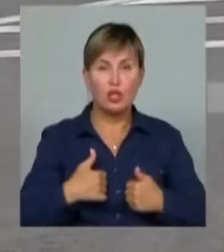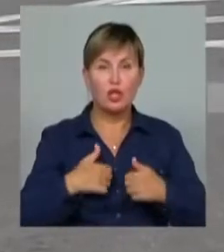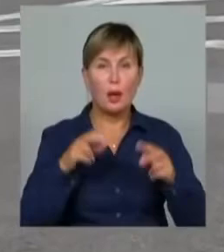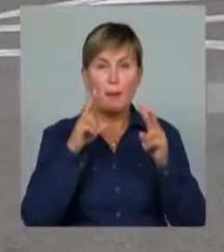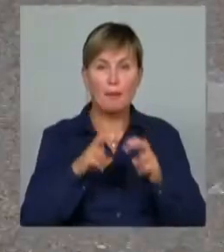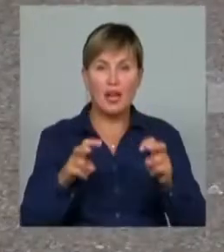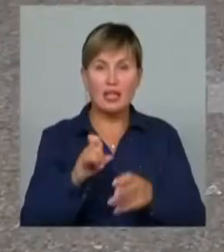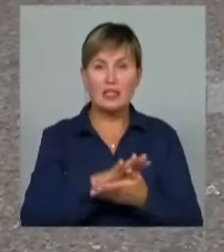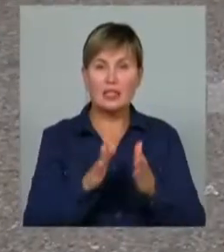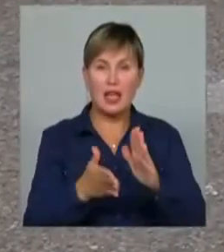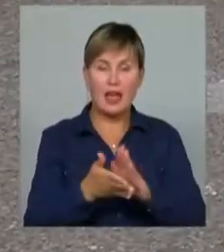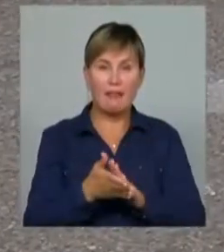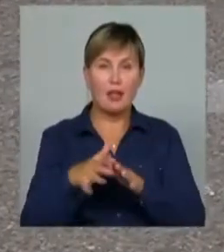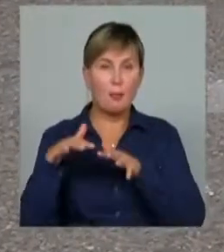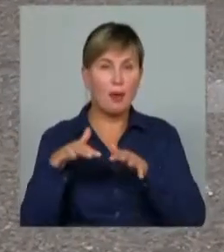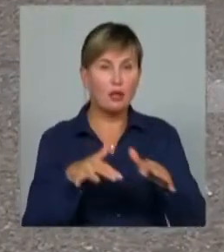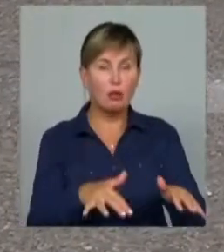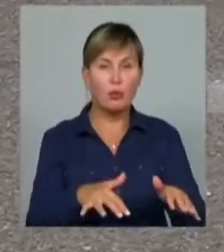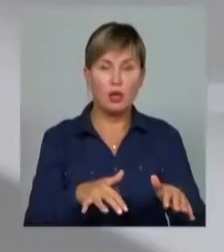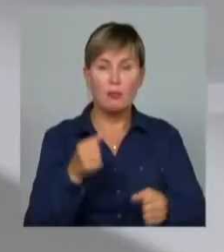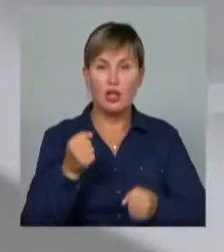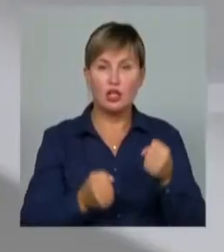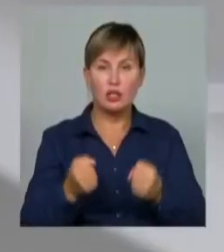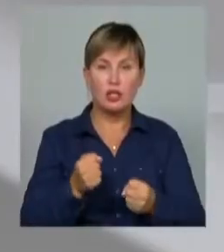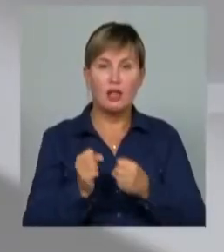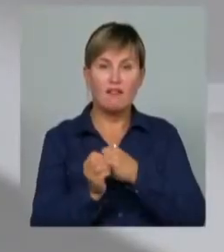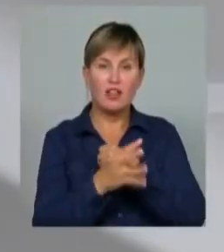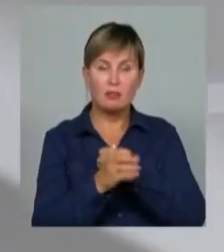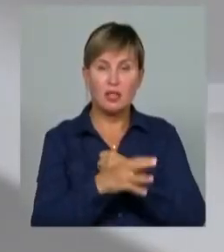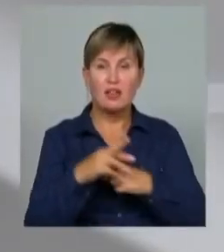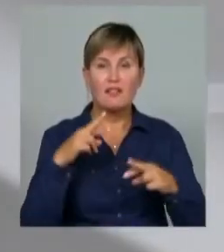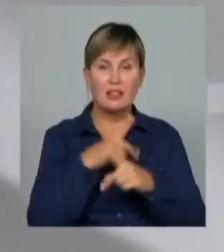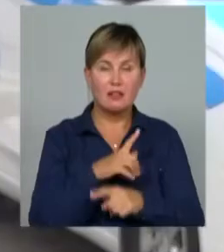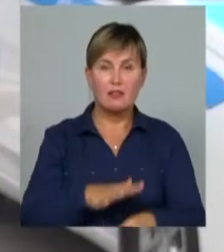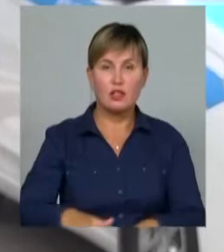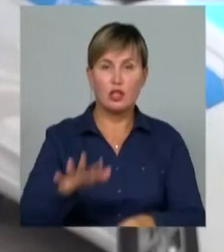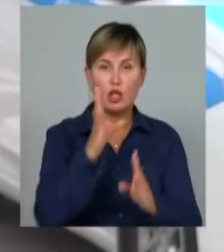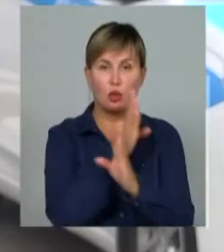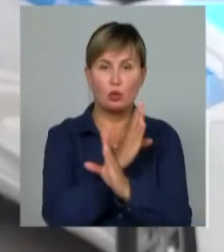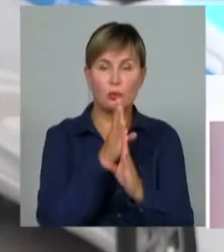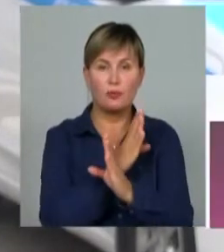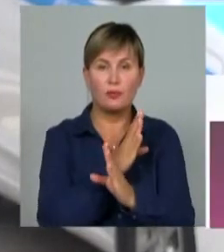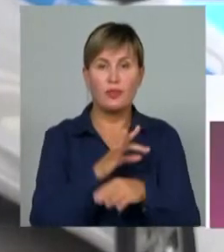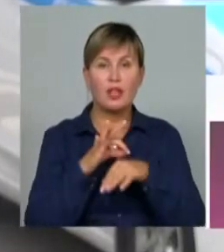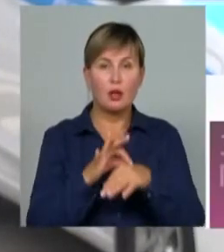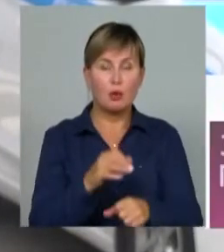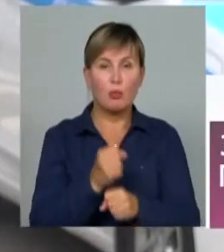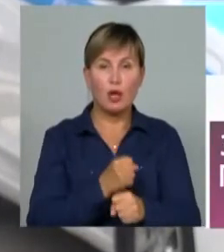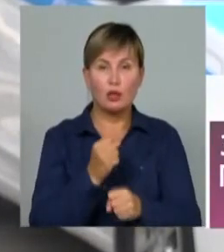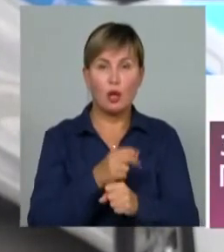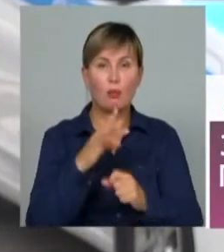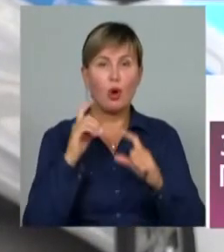за состоянием автопотока по нормам выбросов выхлопных газов в окружающую среду. Проводим отработку по